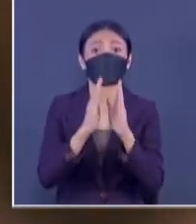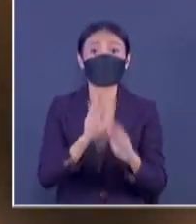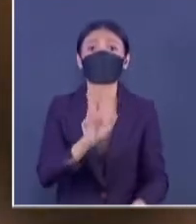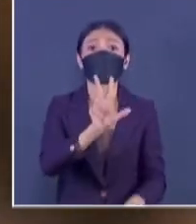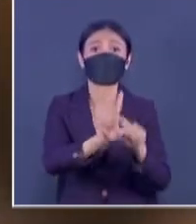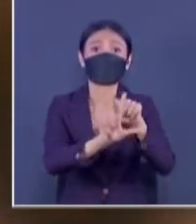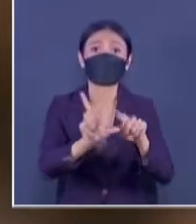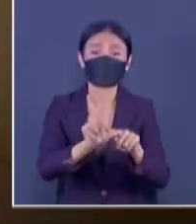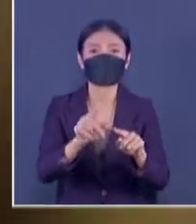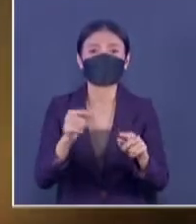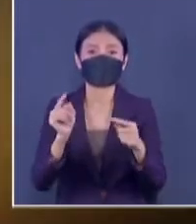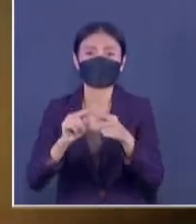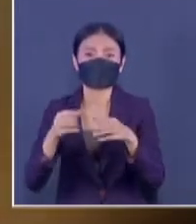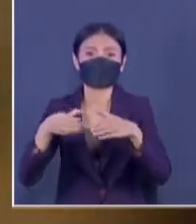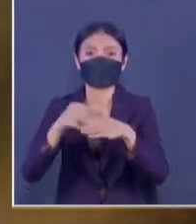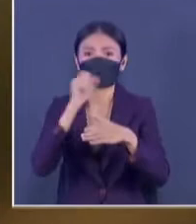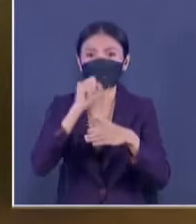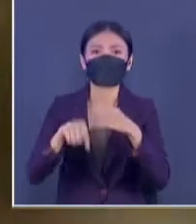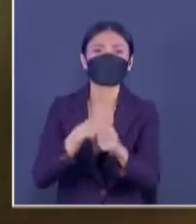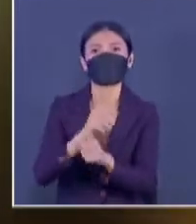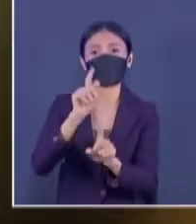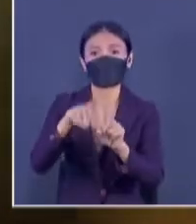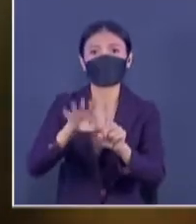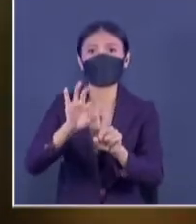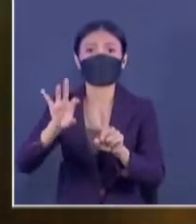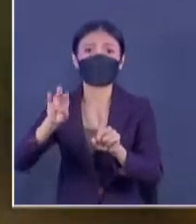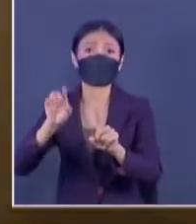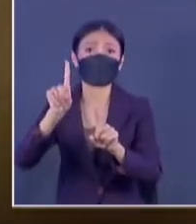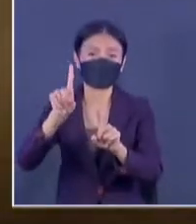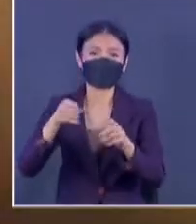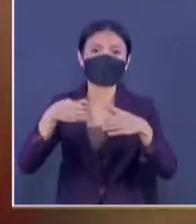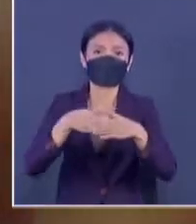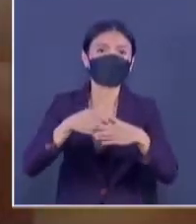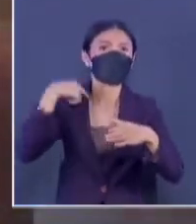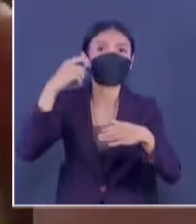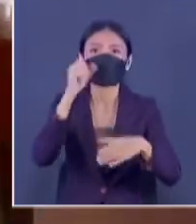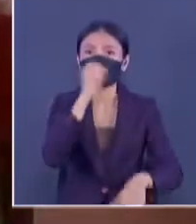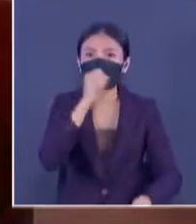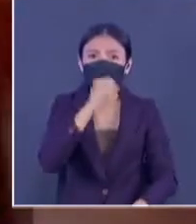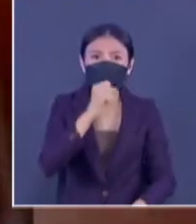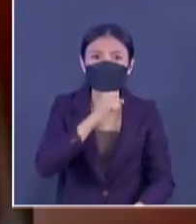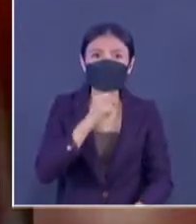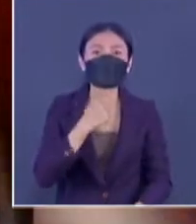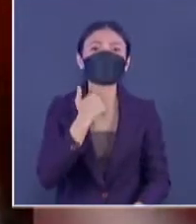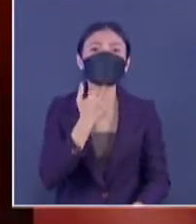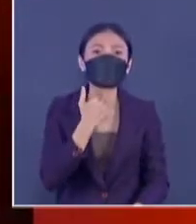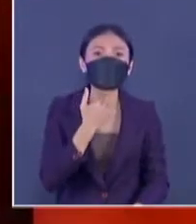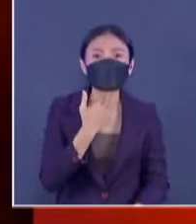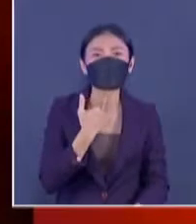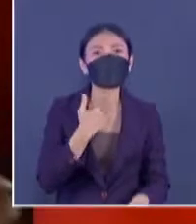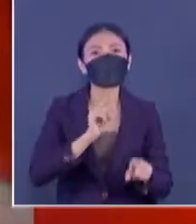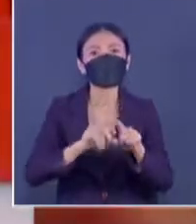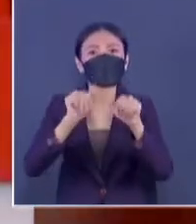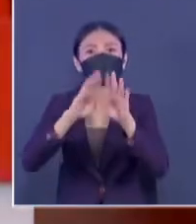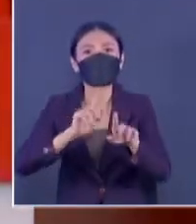อตั้งวงลาเบลในปี1971เป็นกลุ่มศิลปินนักร้องหญิงที่รู้จักการผสมผสานแนวเพลงร็อก R&B